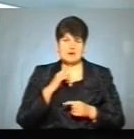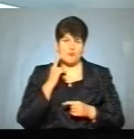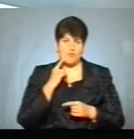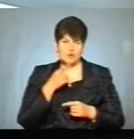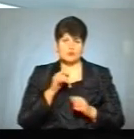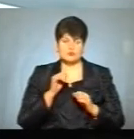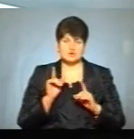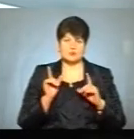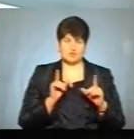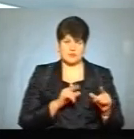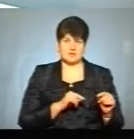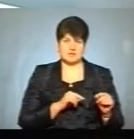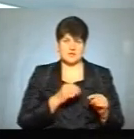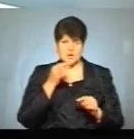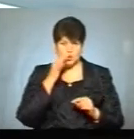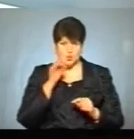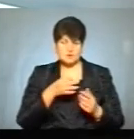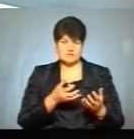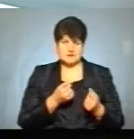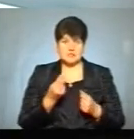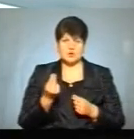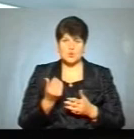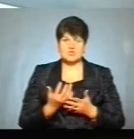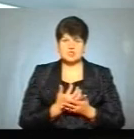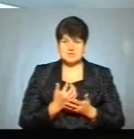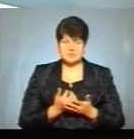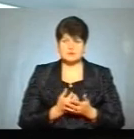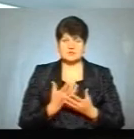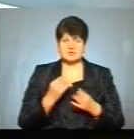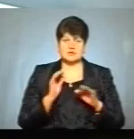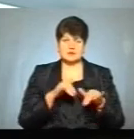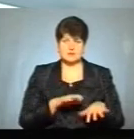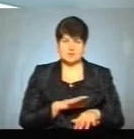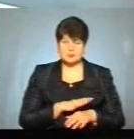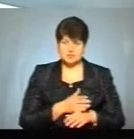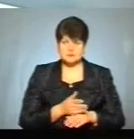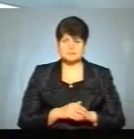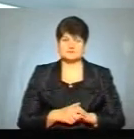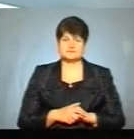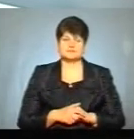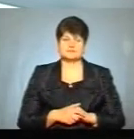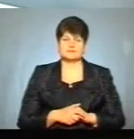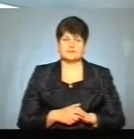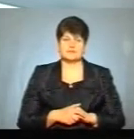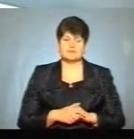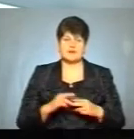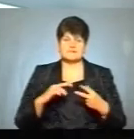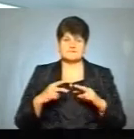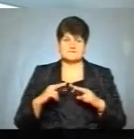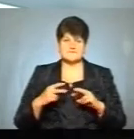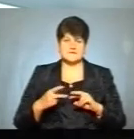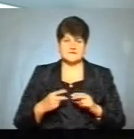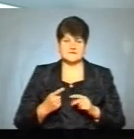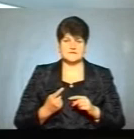може поїхати і досвіду набути, і гроші заробити, і ще й на морі побувати. Вахтовим методом часто